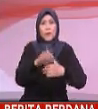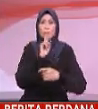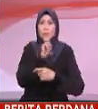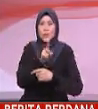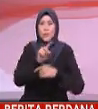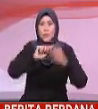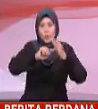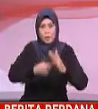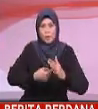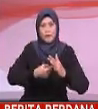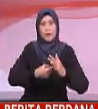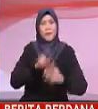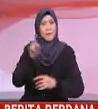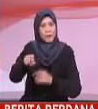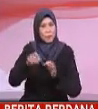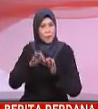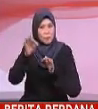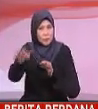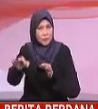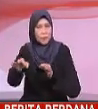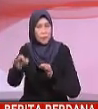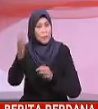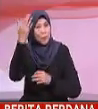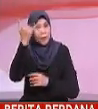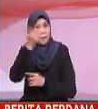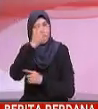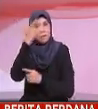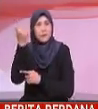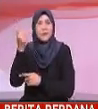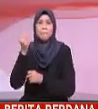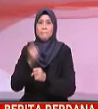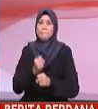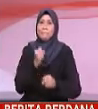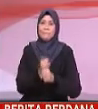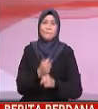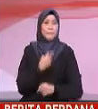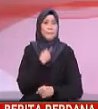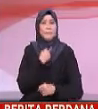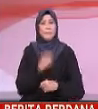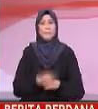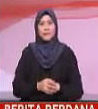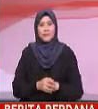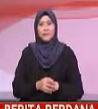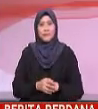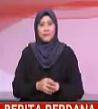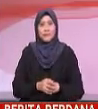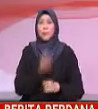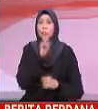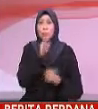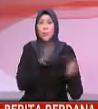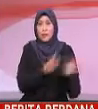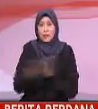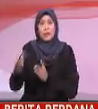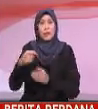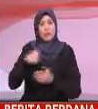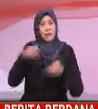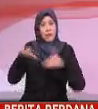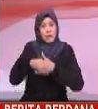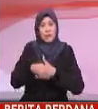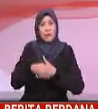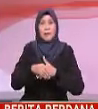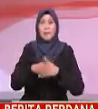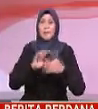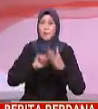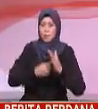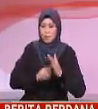telah berlangsung perlu ditangguhkan berikutan tuntutan tugasnya. Sepatutnya planning tu tahun lepas, start